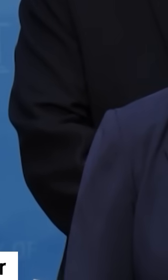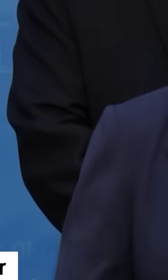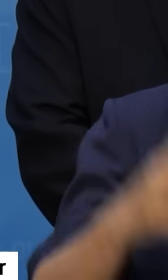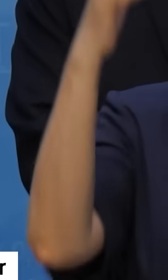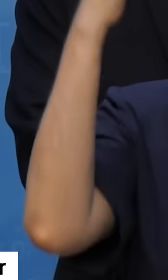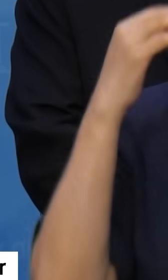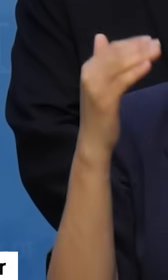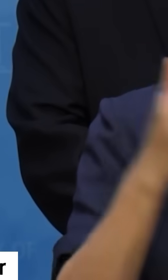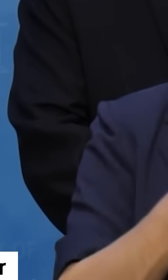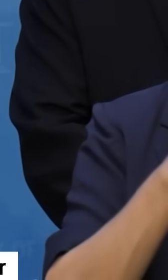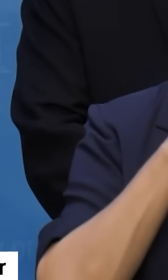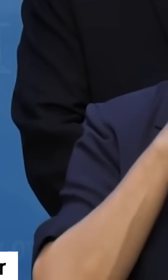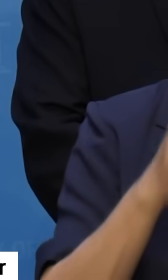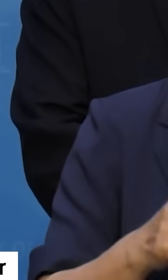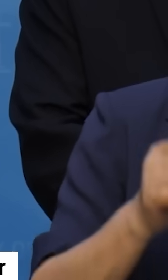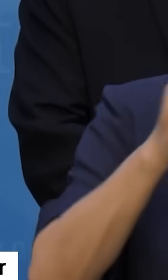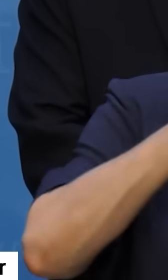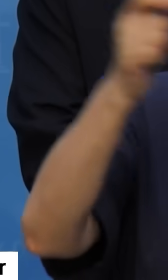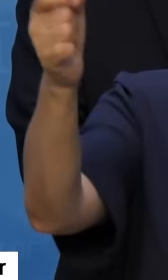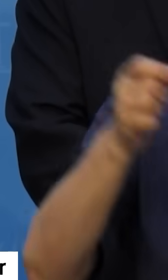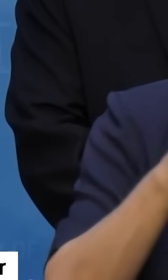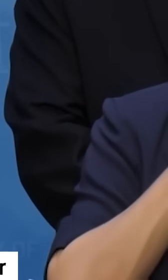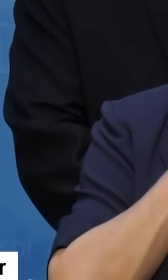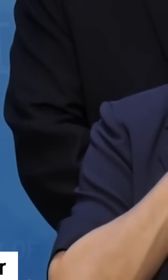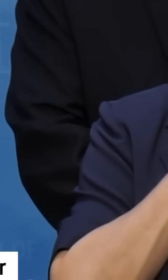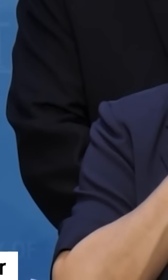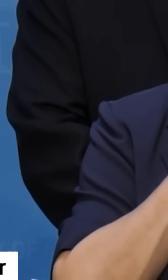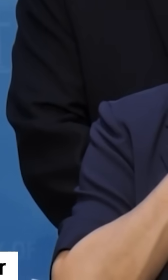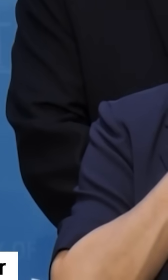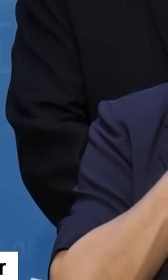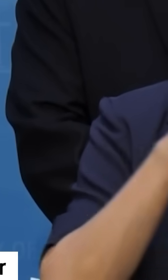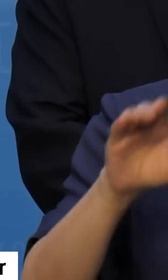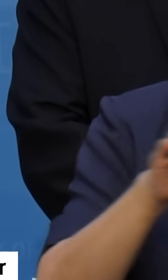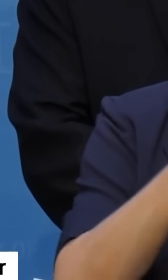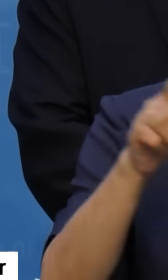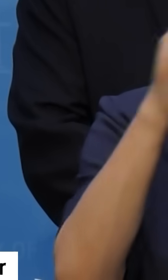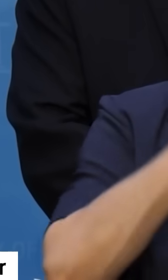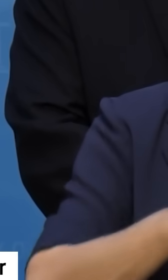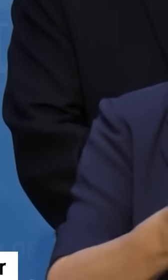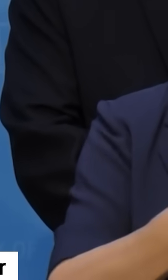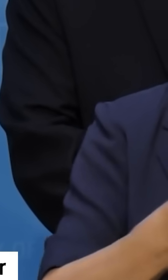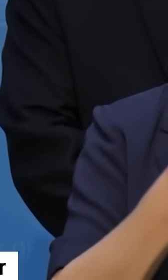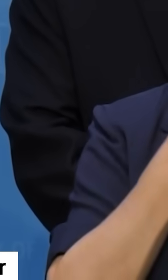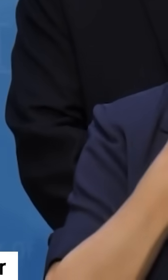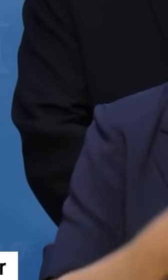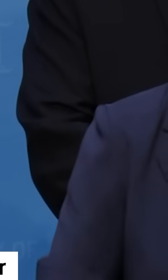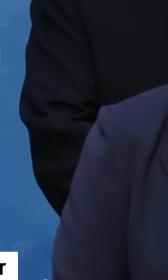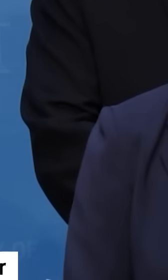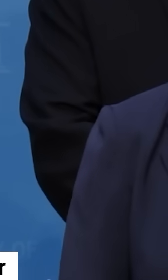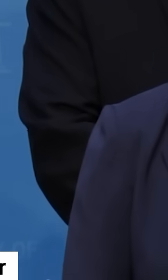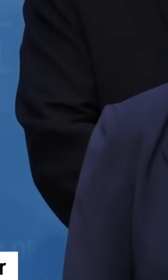여름도 끝나가고 이제 추석 대목이 코앞인데 지금 코로나 때보다 손님이 더 없습니다.